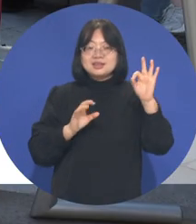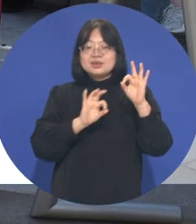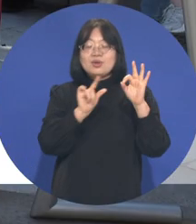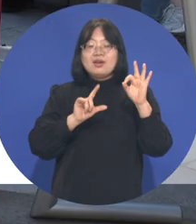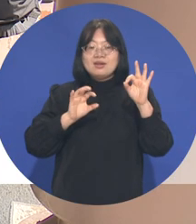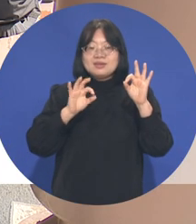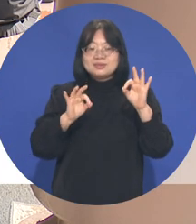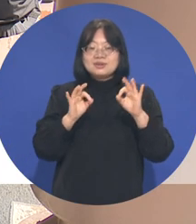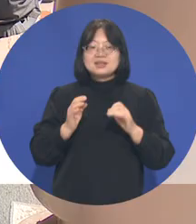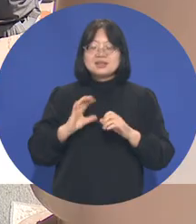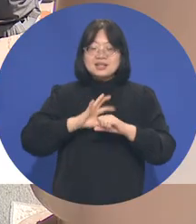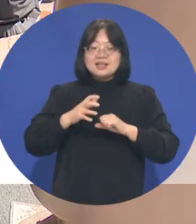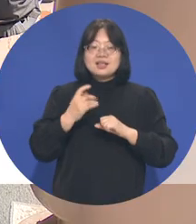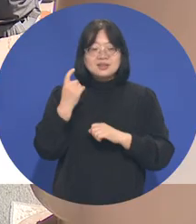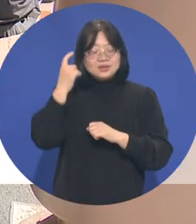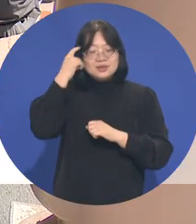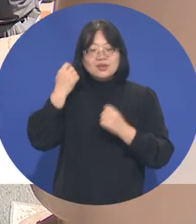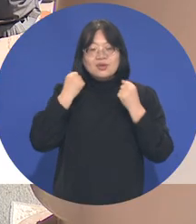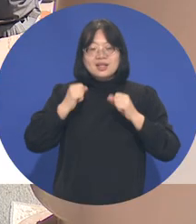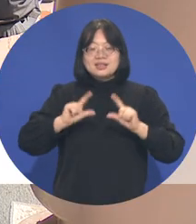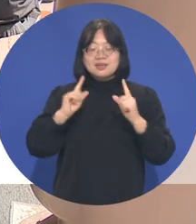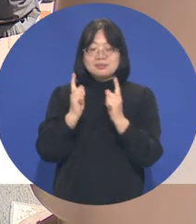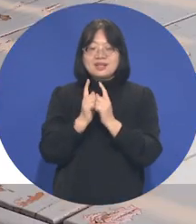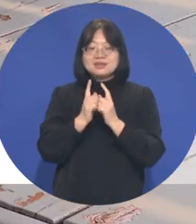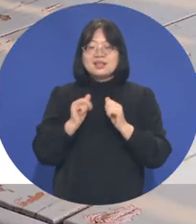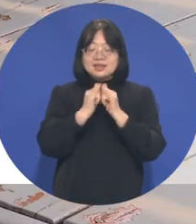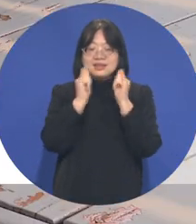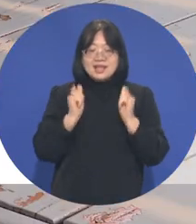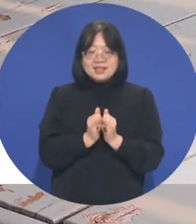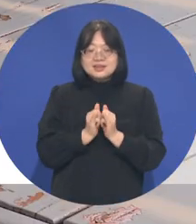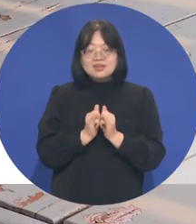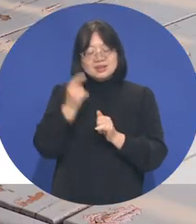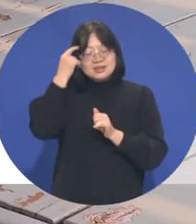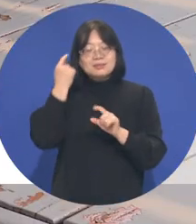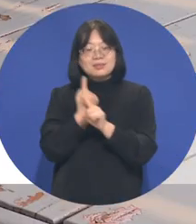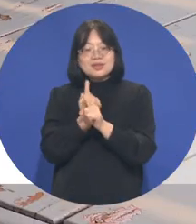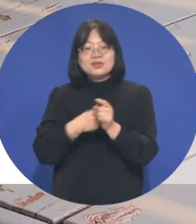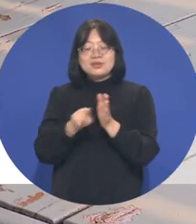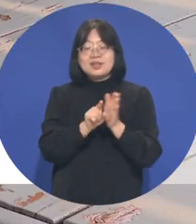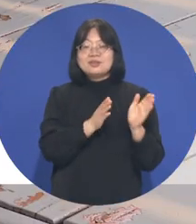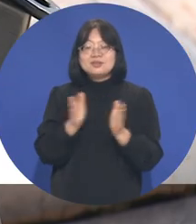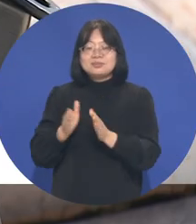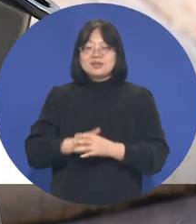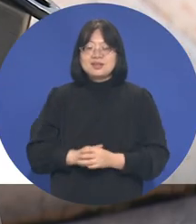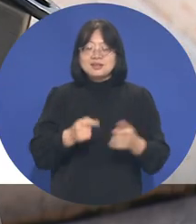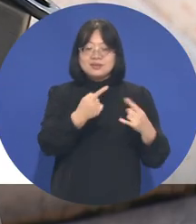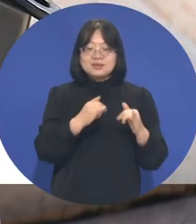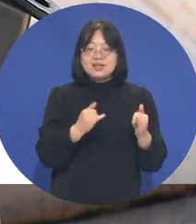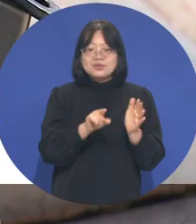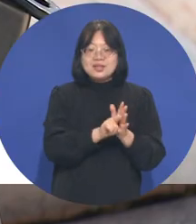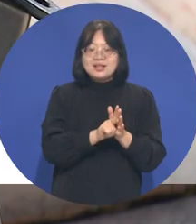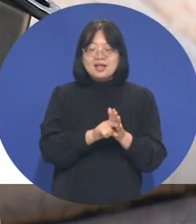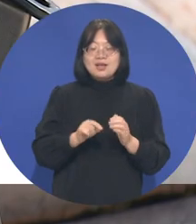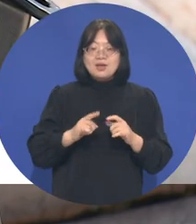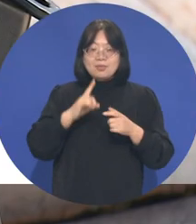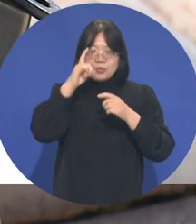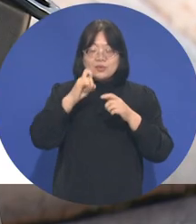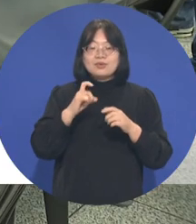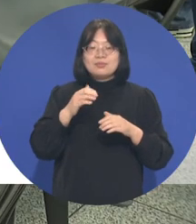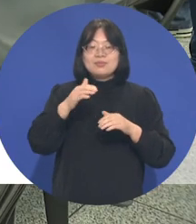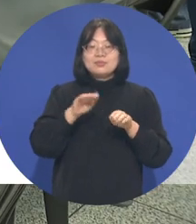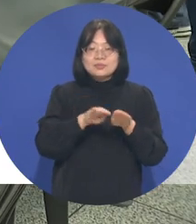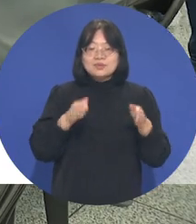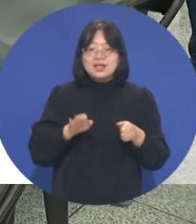세계 정신건강의 날을 맞아 정신질환에 대한 사회적 인식을 개선하기 위해 마련된 행사로 참석자들을 위한